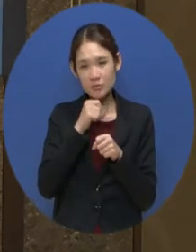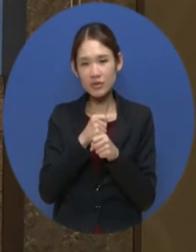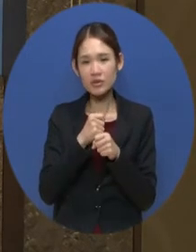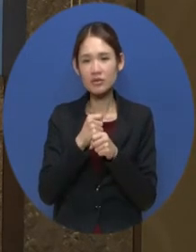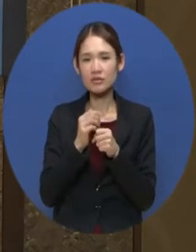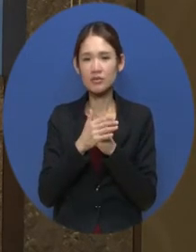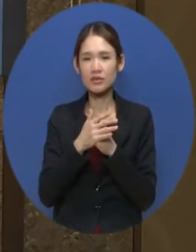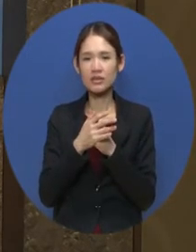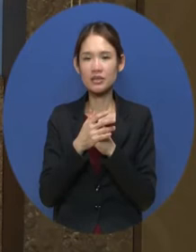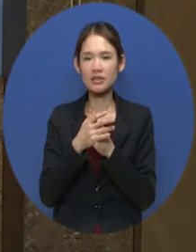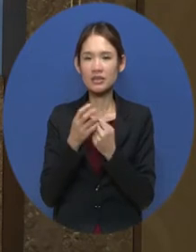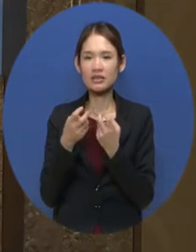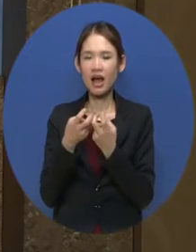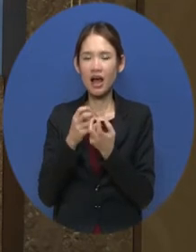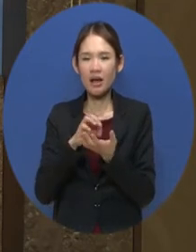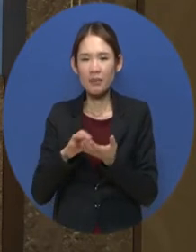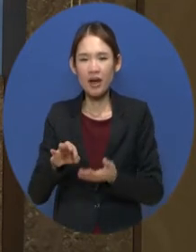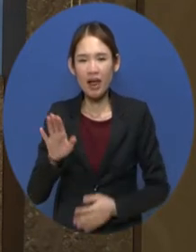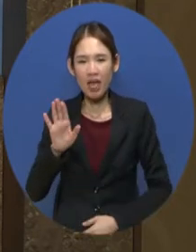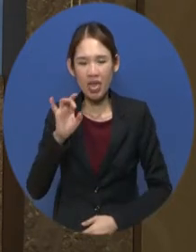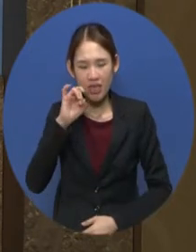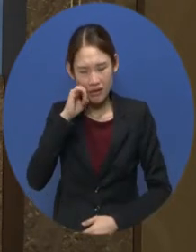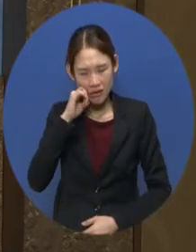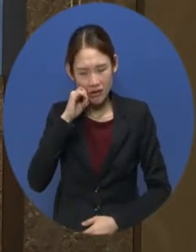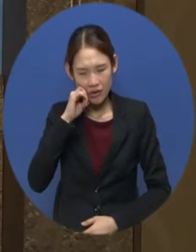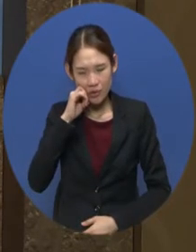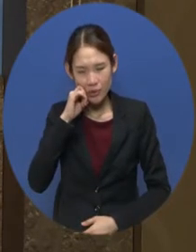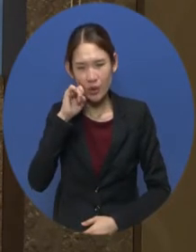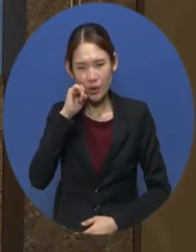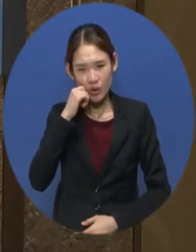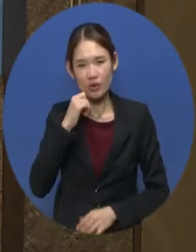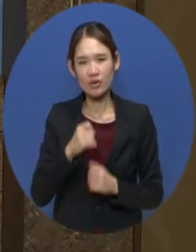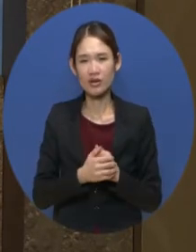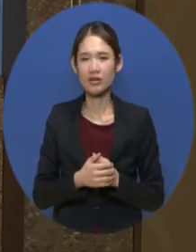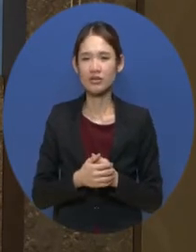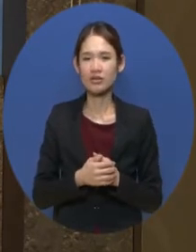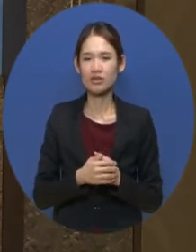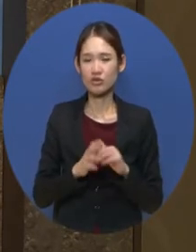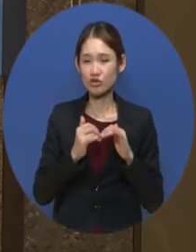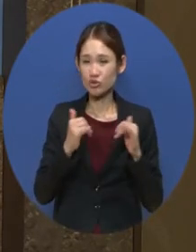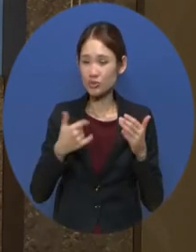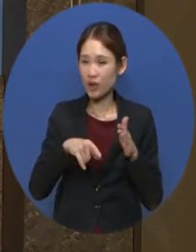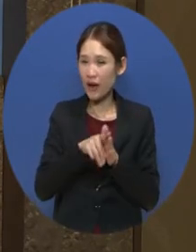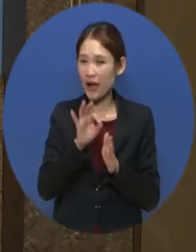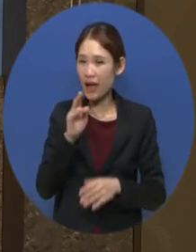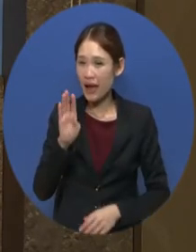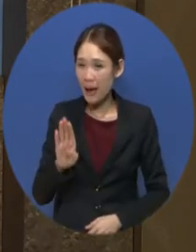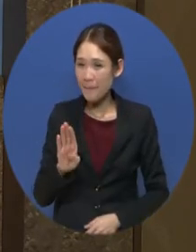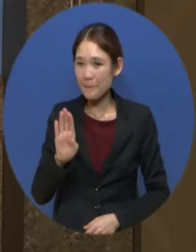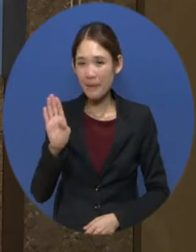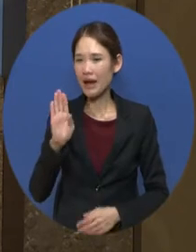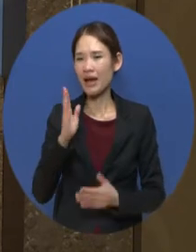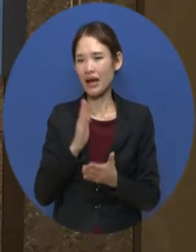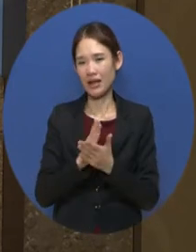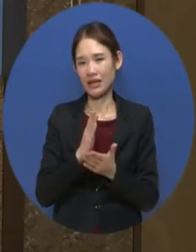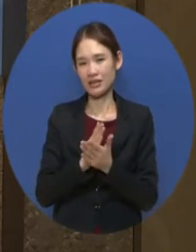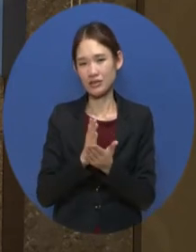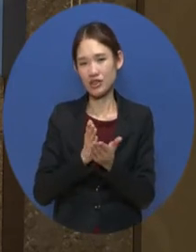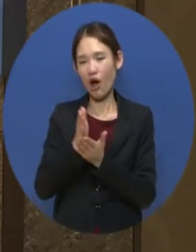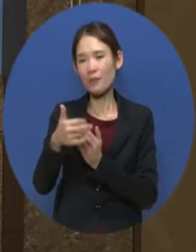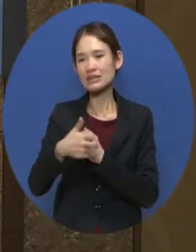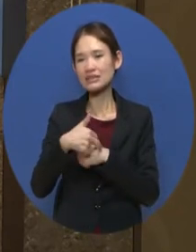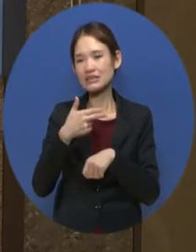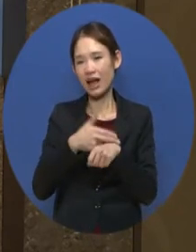사용법이 어려워요. 그래서 엄두를 못 내요. 이거는 그렇군요. 국민들을 위한 앱이라기보다는 전문 의들을